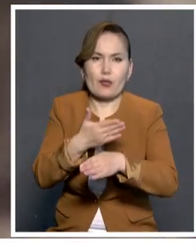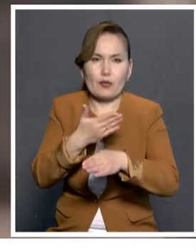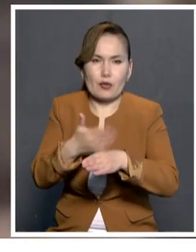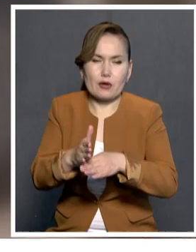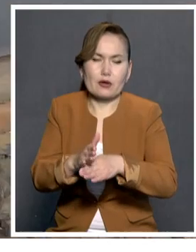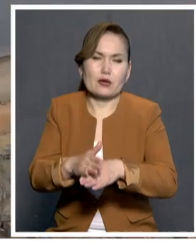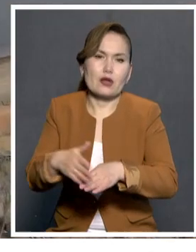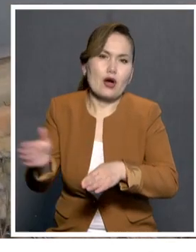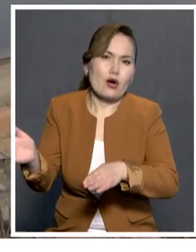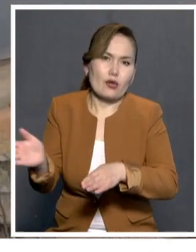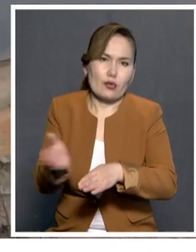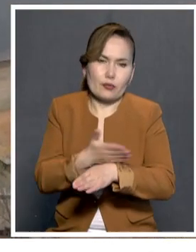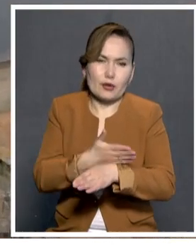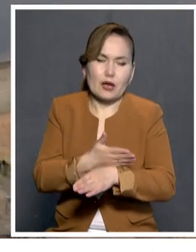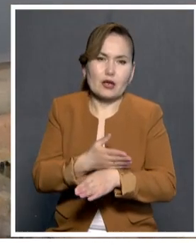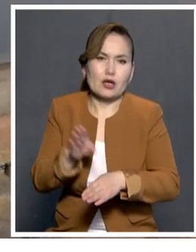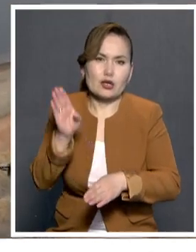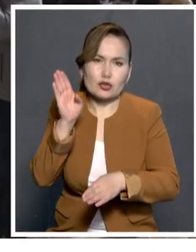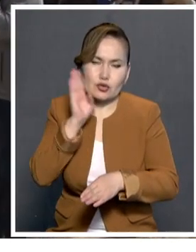жатыр.